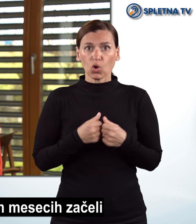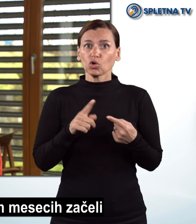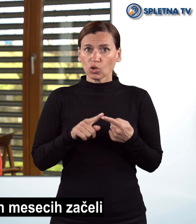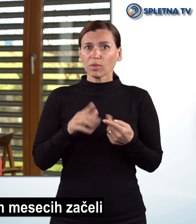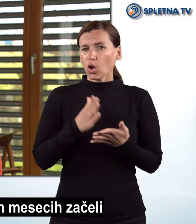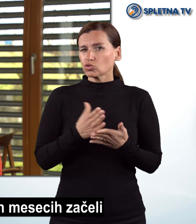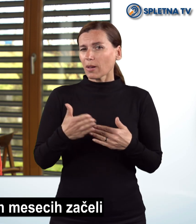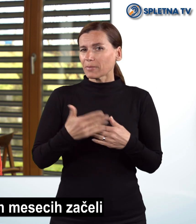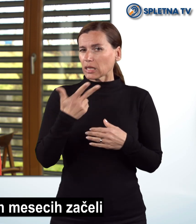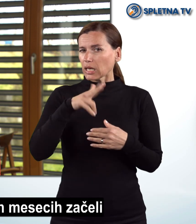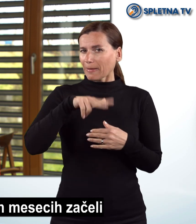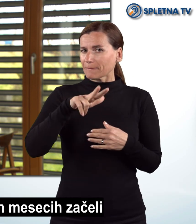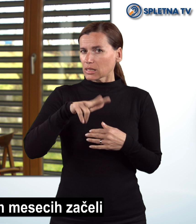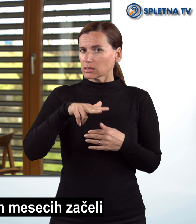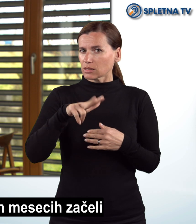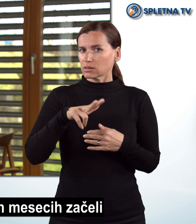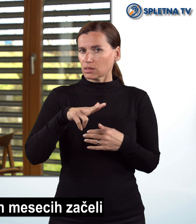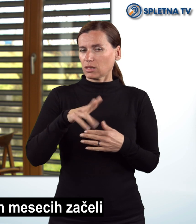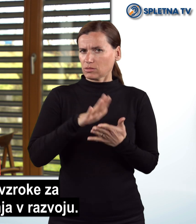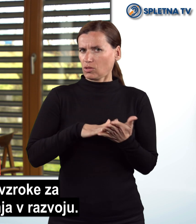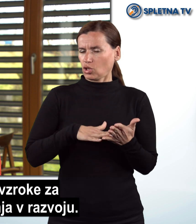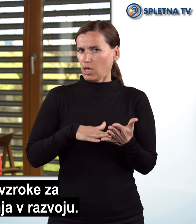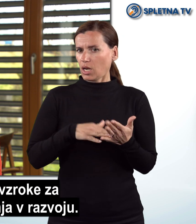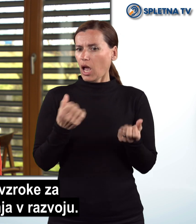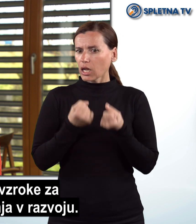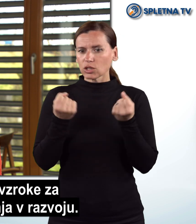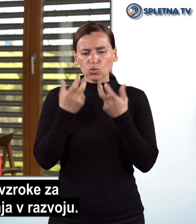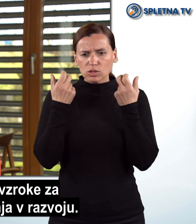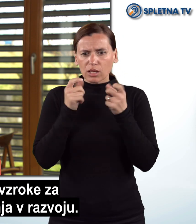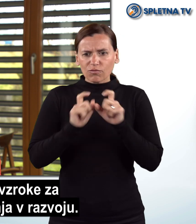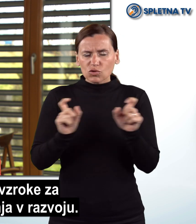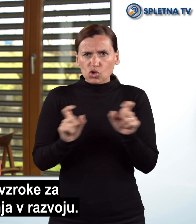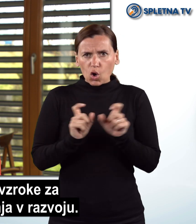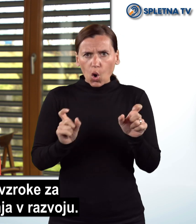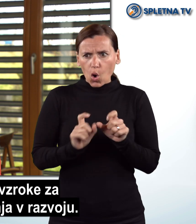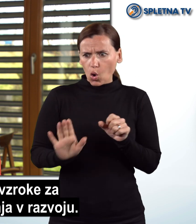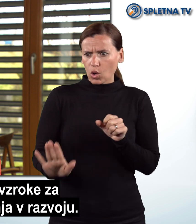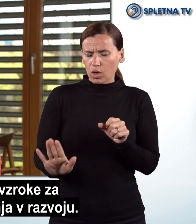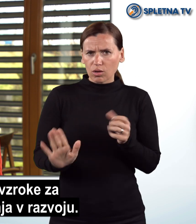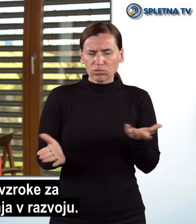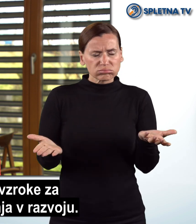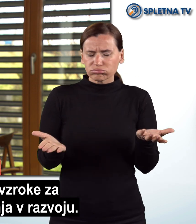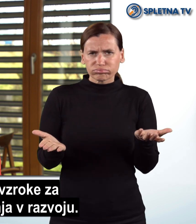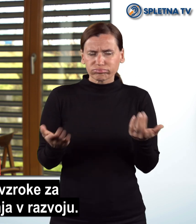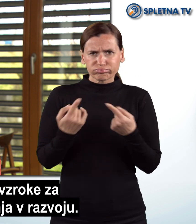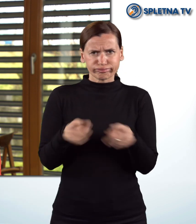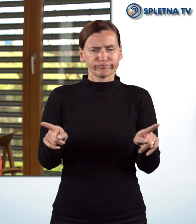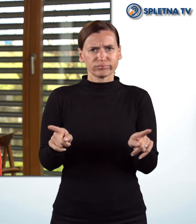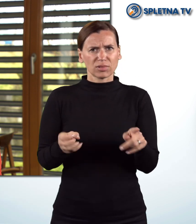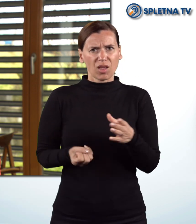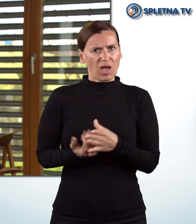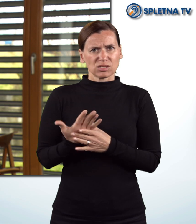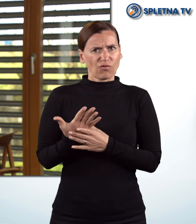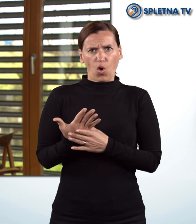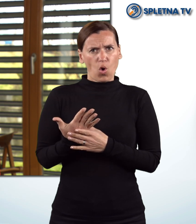smo že pri njegovih 3 mesecih začeli aktivno iskati vzroke za njegove odstopanja v razvoju.